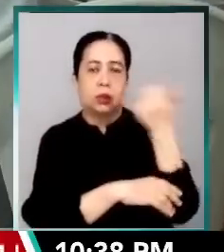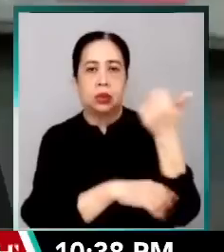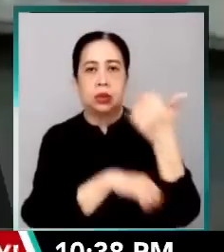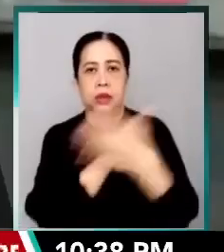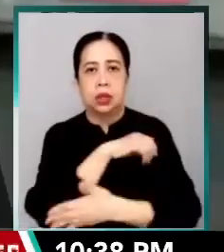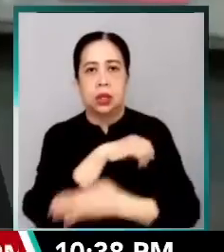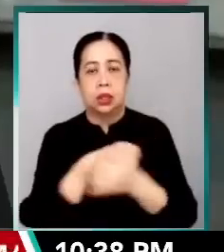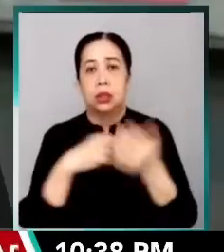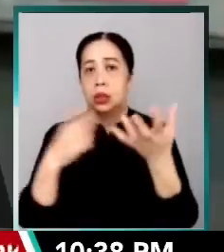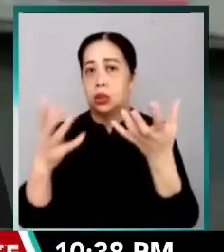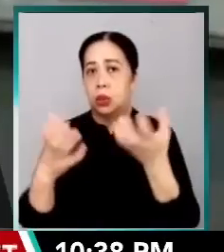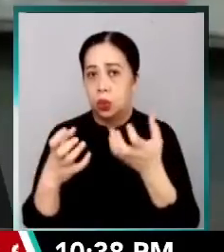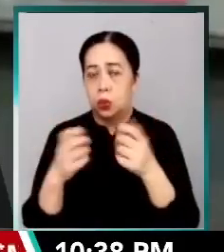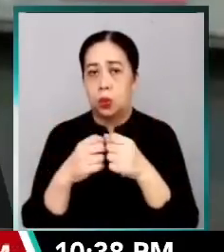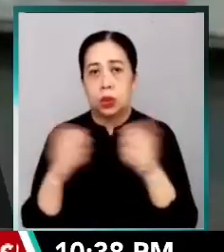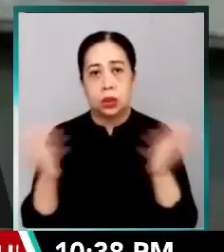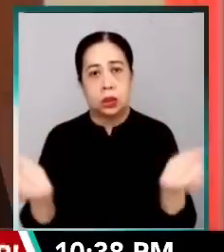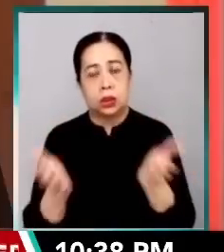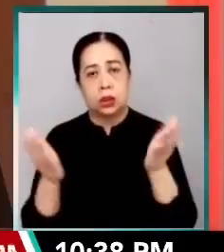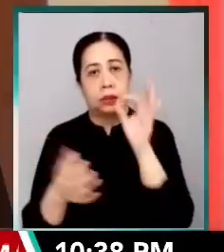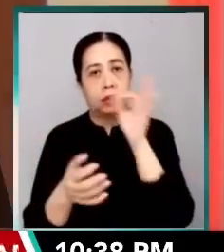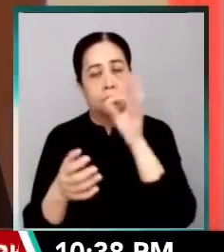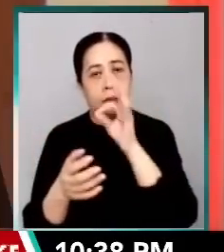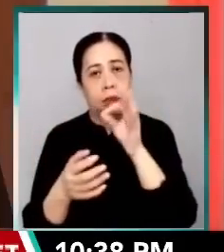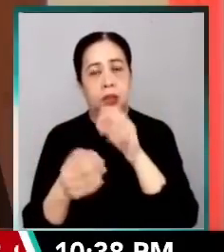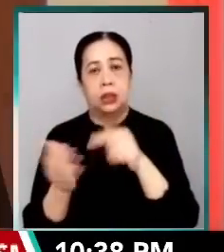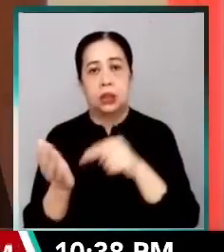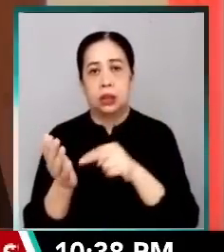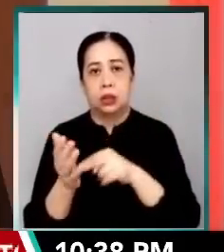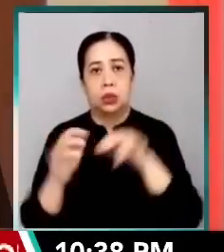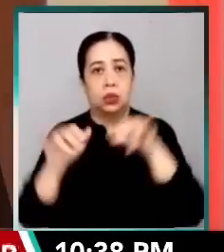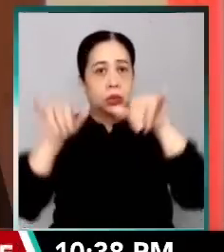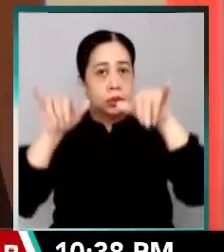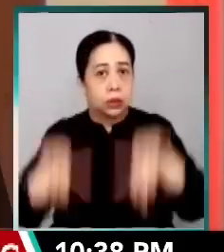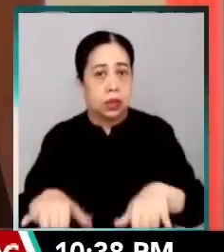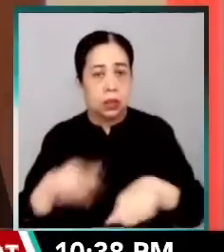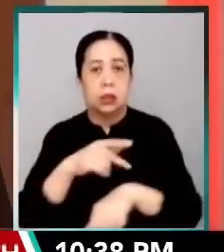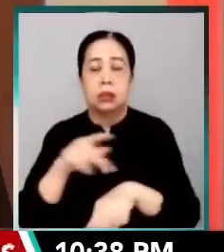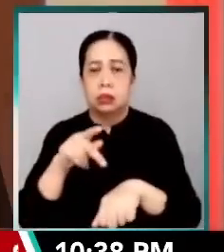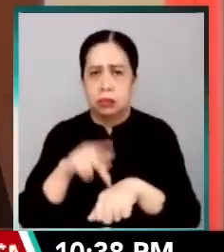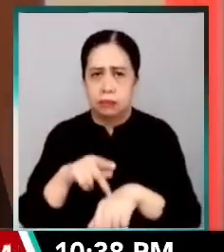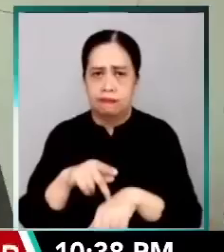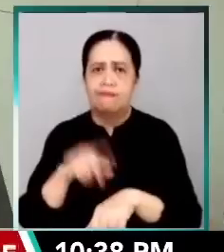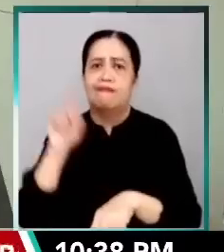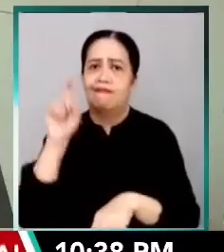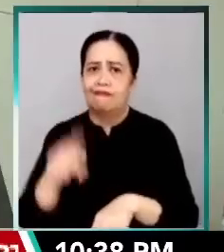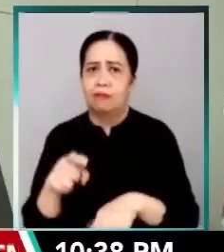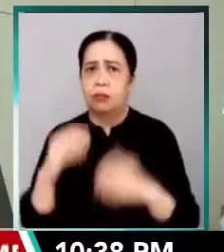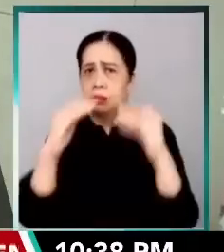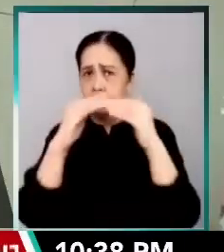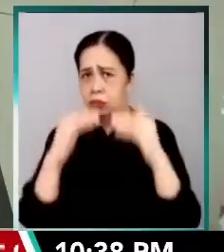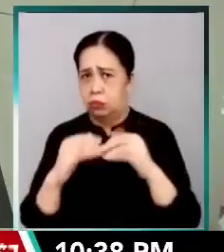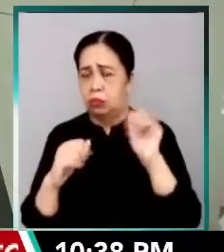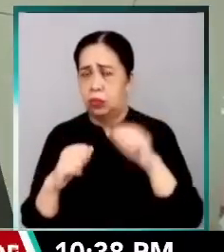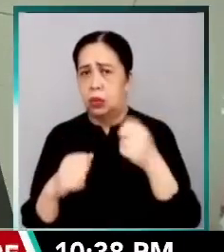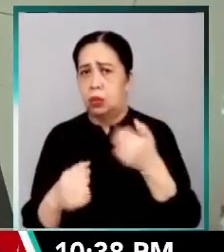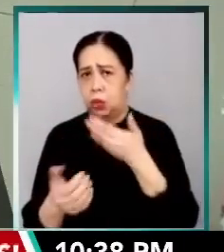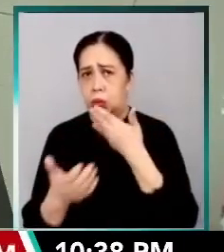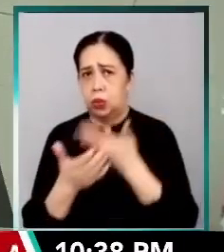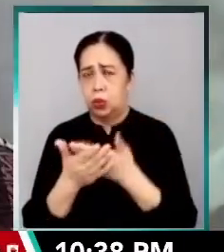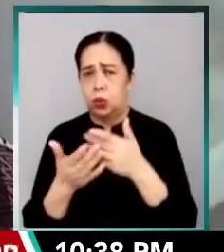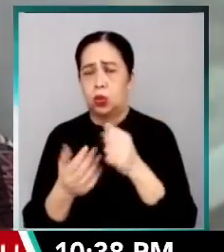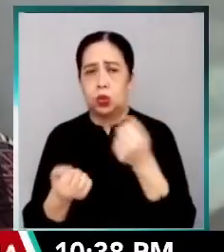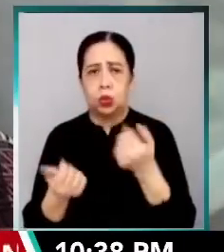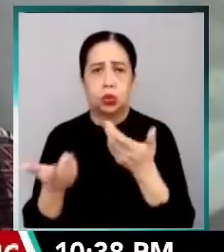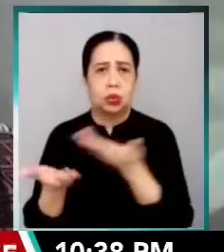na maengganyo ang mga Pinoy healthcare workers na manatili sa Pilipinas, dapat gawin ding kaakit-akit ang local job market para sa